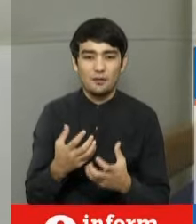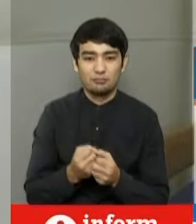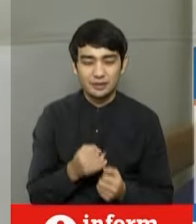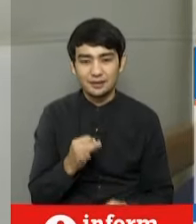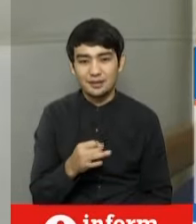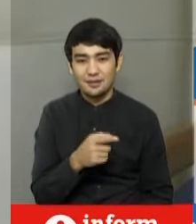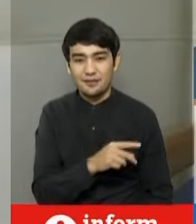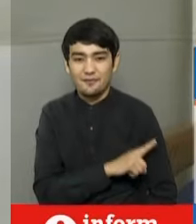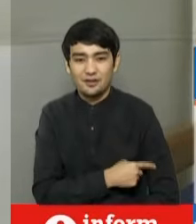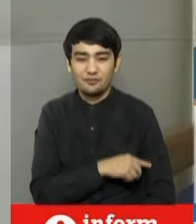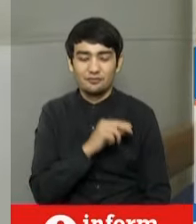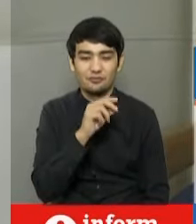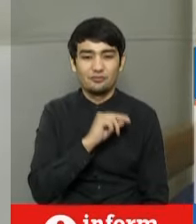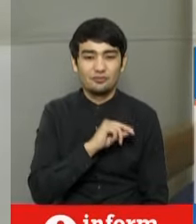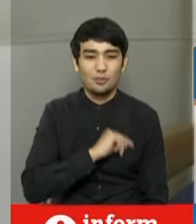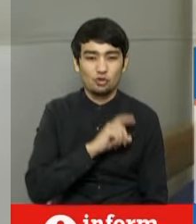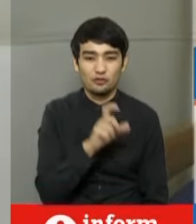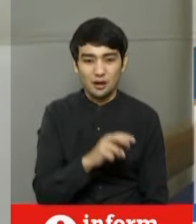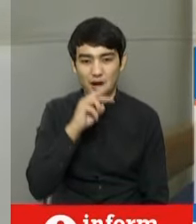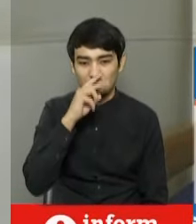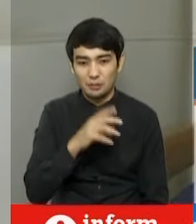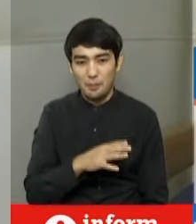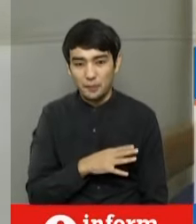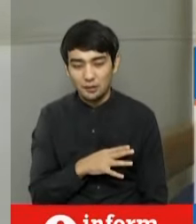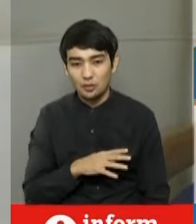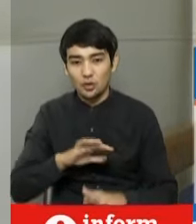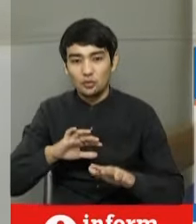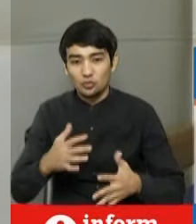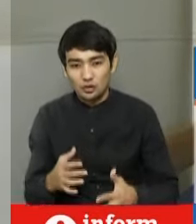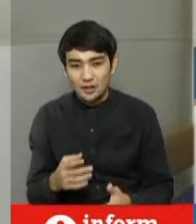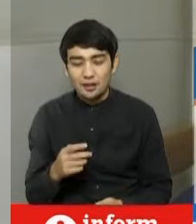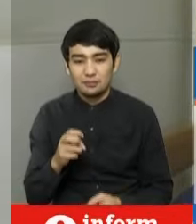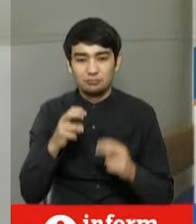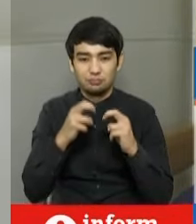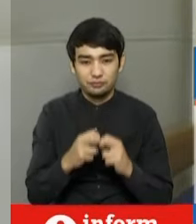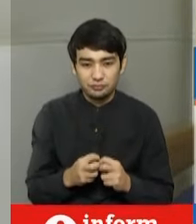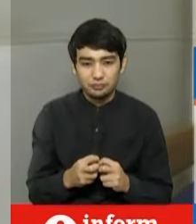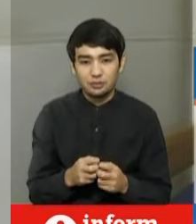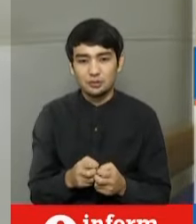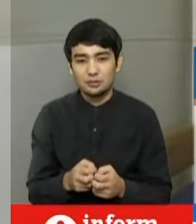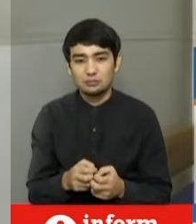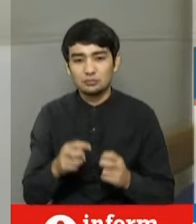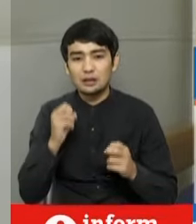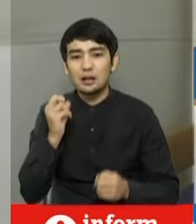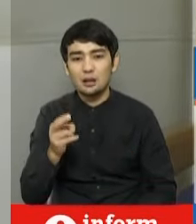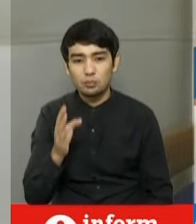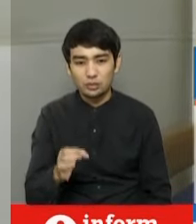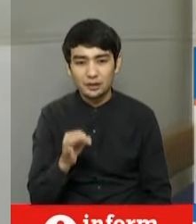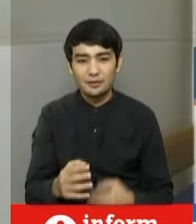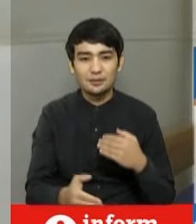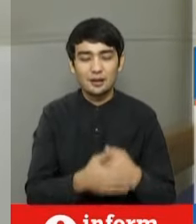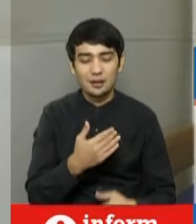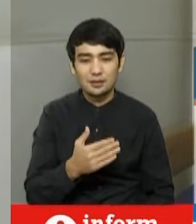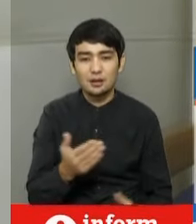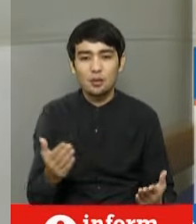допустивший страховой случай как будет проводиться служебное расследование Какое наказание понесёт